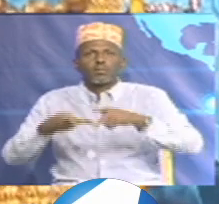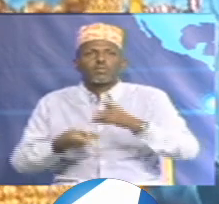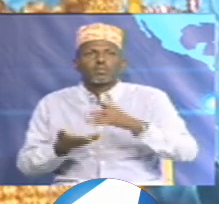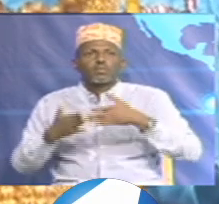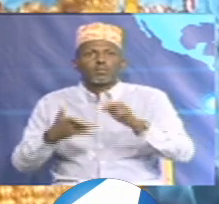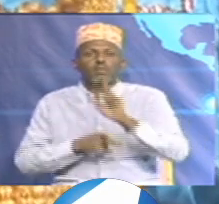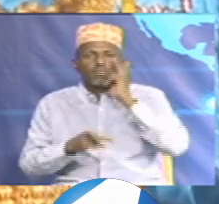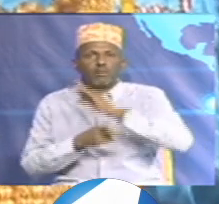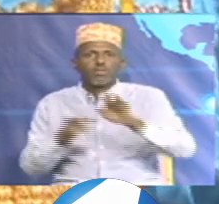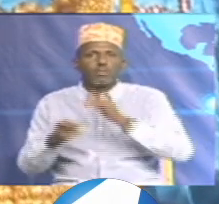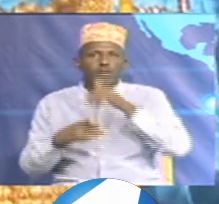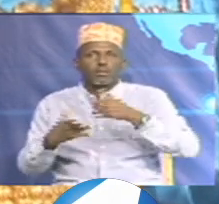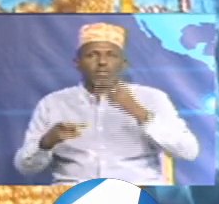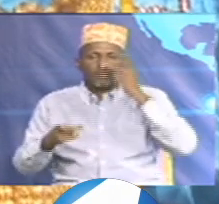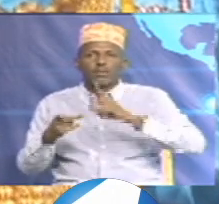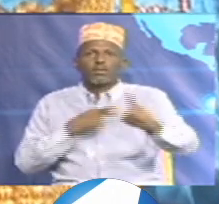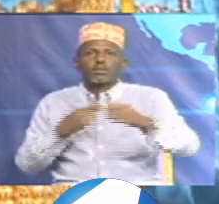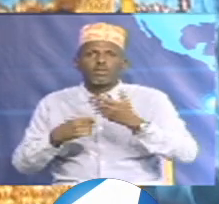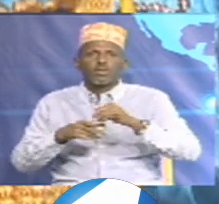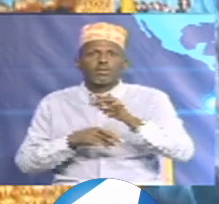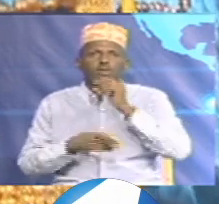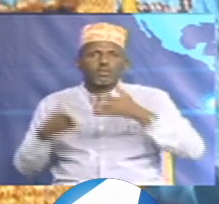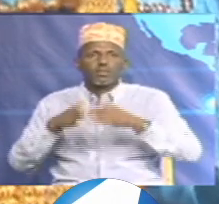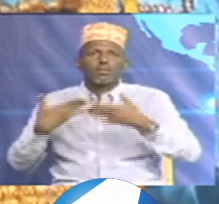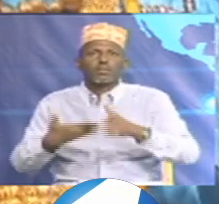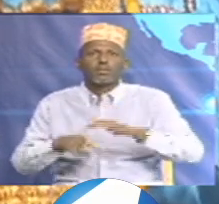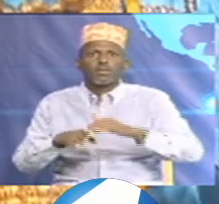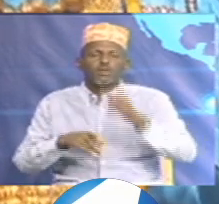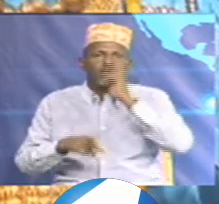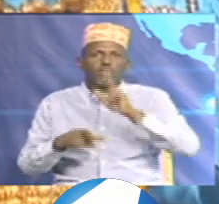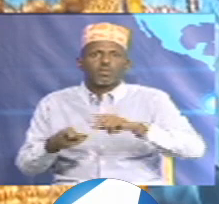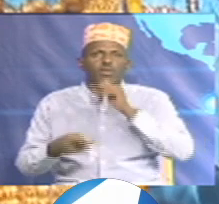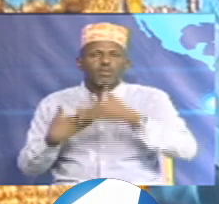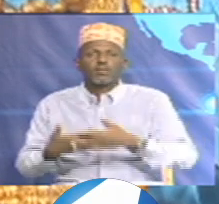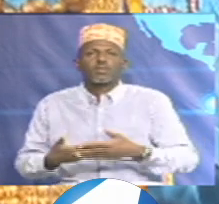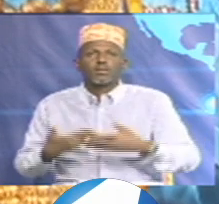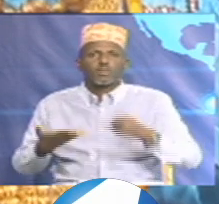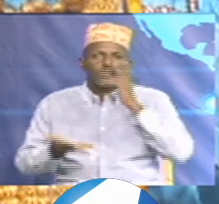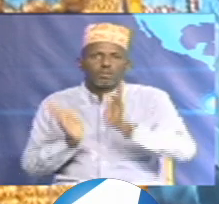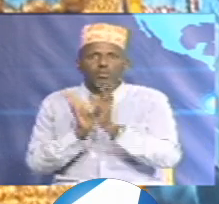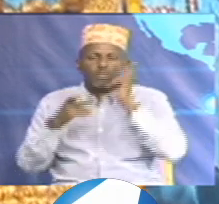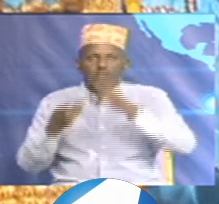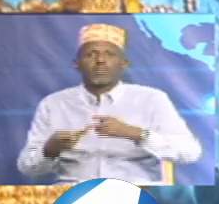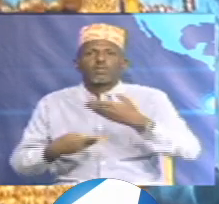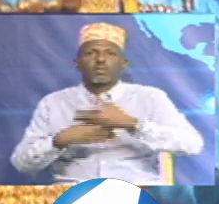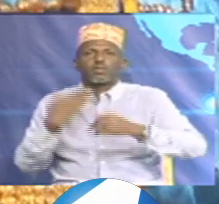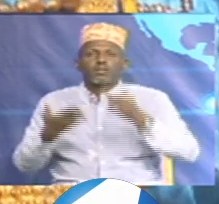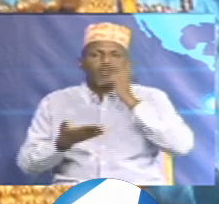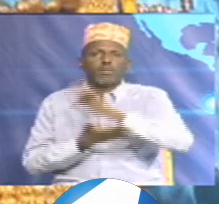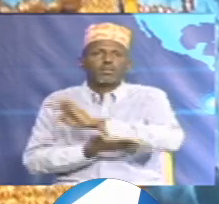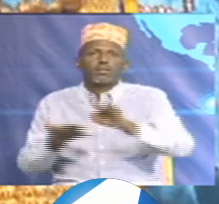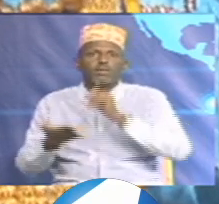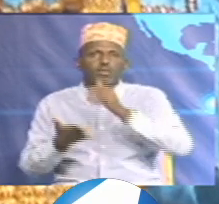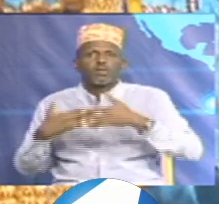donné toute la mesure de son efficacité et fait preuve de fidélité constante dans